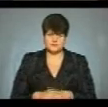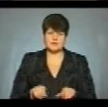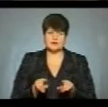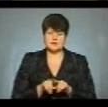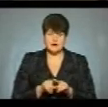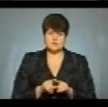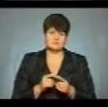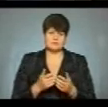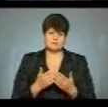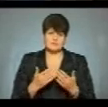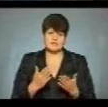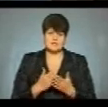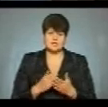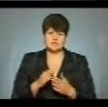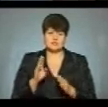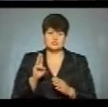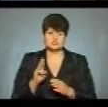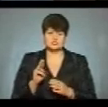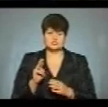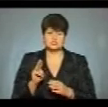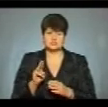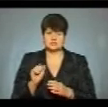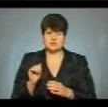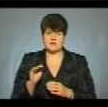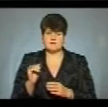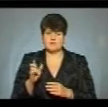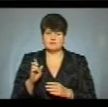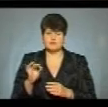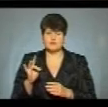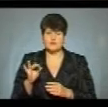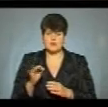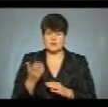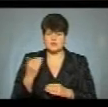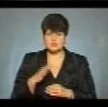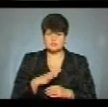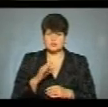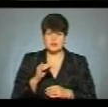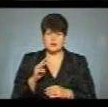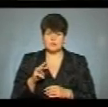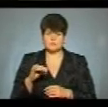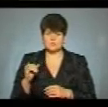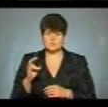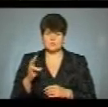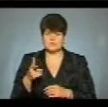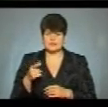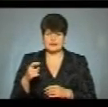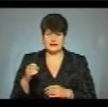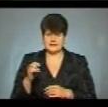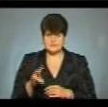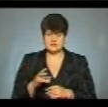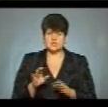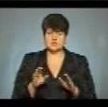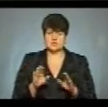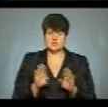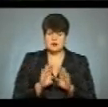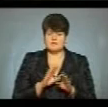в експозиції музею шафа бюро Степана Бандери, яка раніше знаходилася у Мюнхені. Шафа знаходилася у офісі, тобто